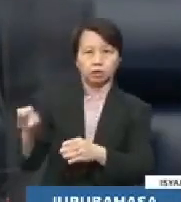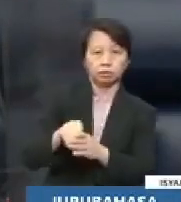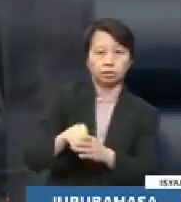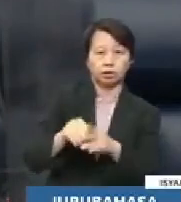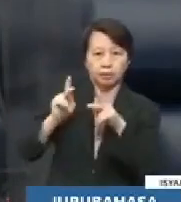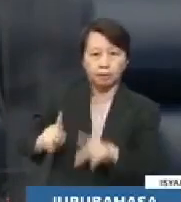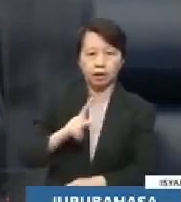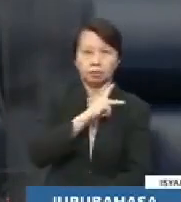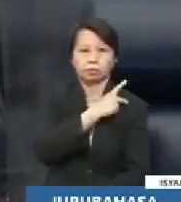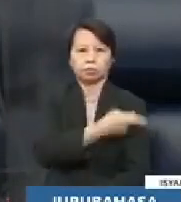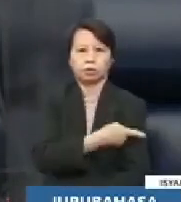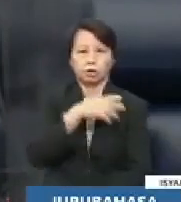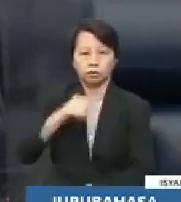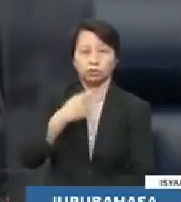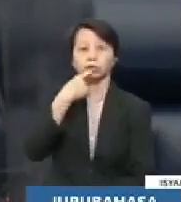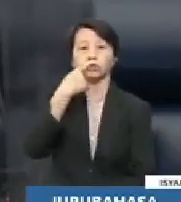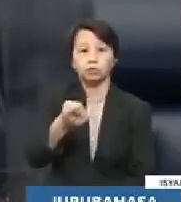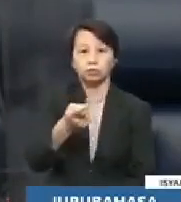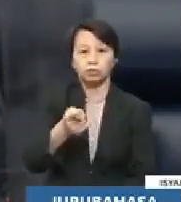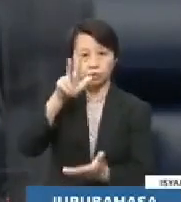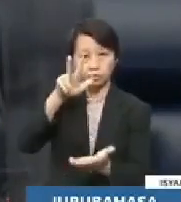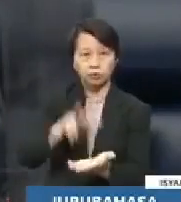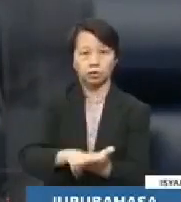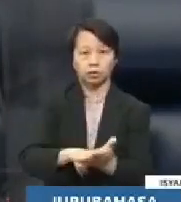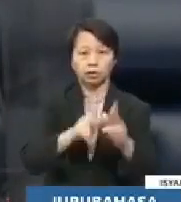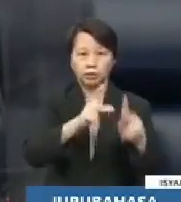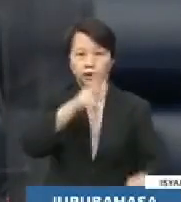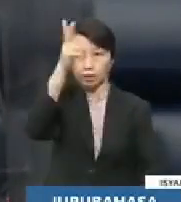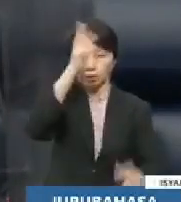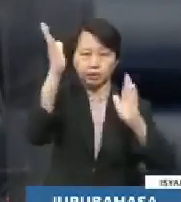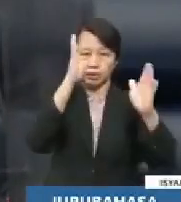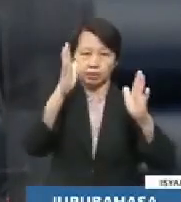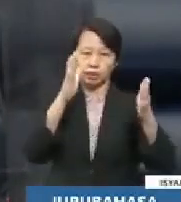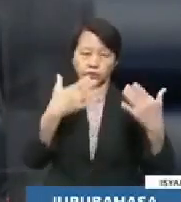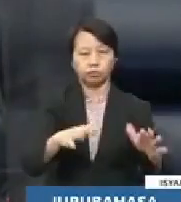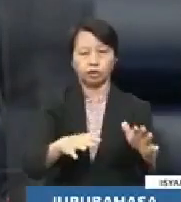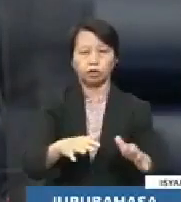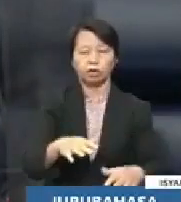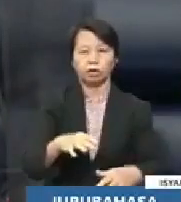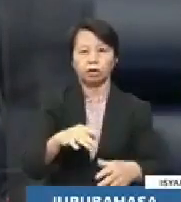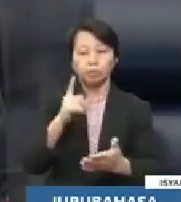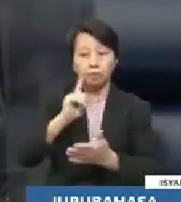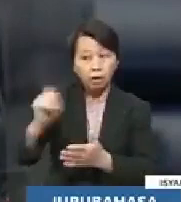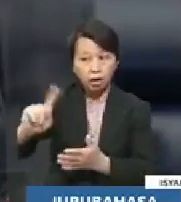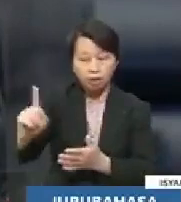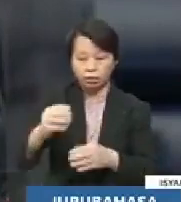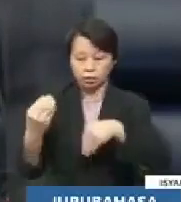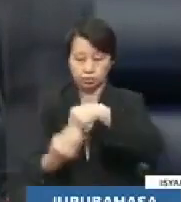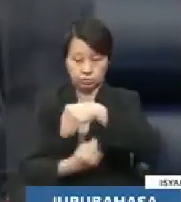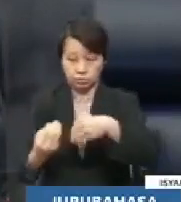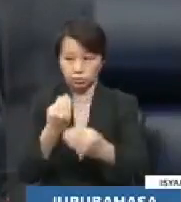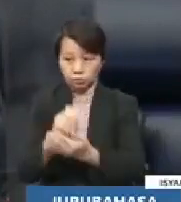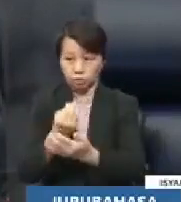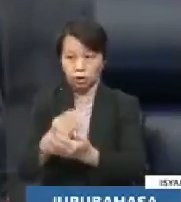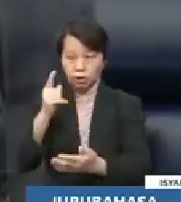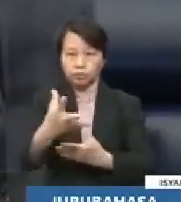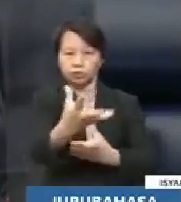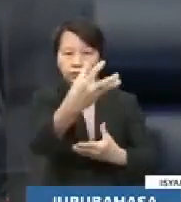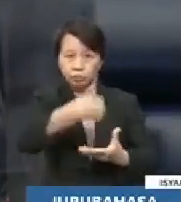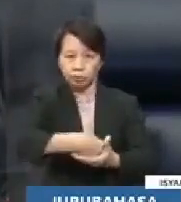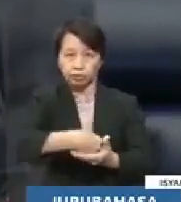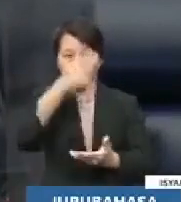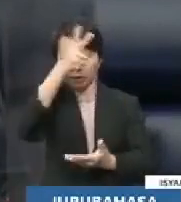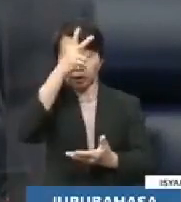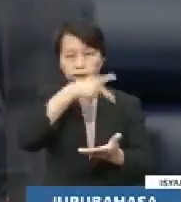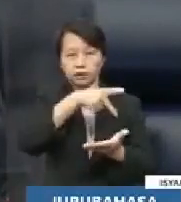pihak authority yang telah disebut the disahkan oleh pihak Kerajaan Malaysia jadi mana-mana transaksi mestilah melibatkan